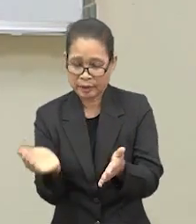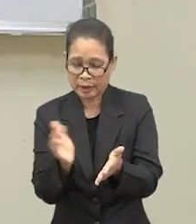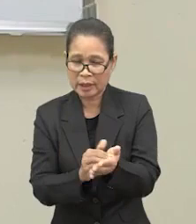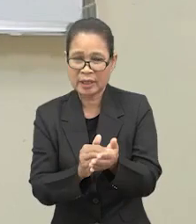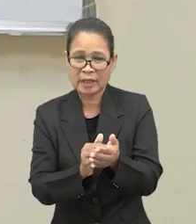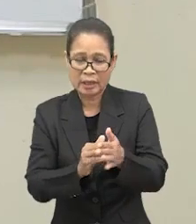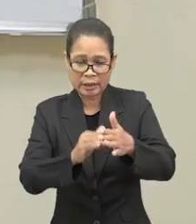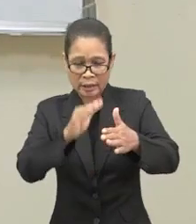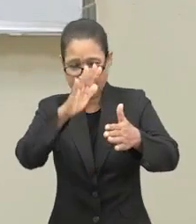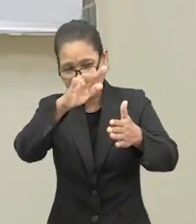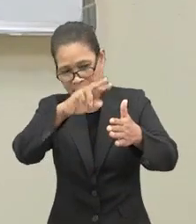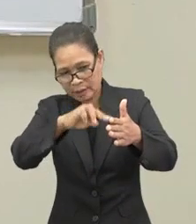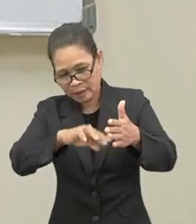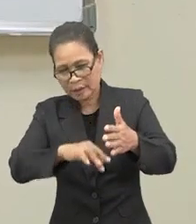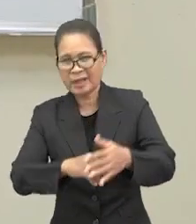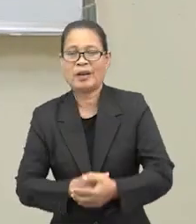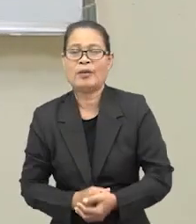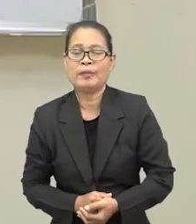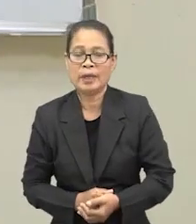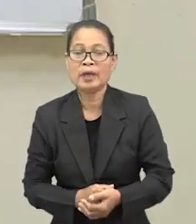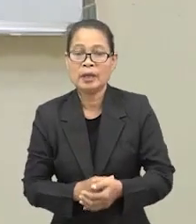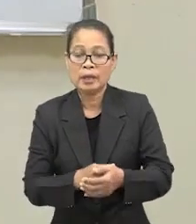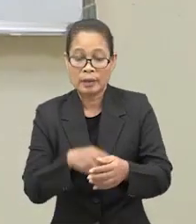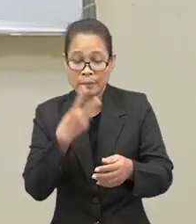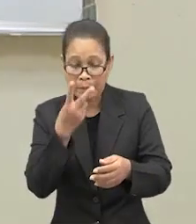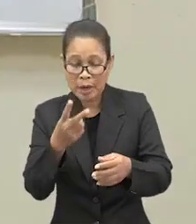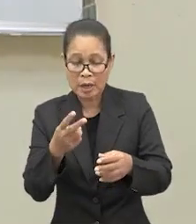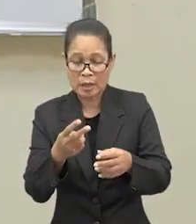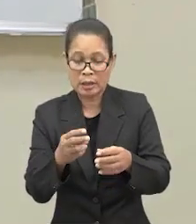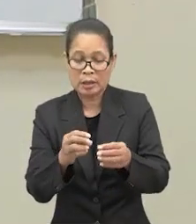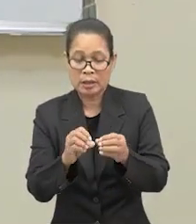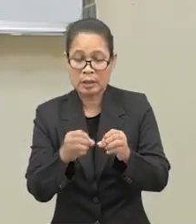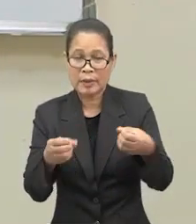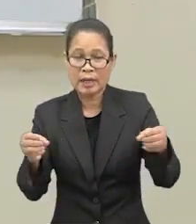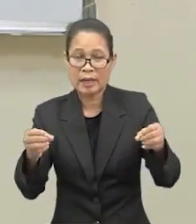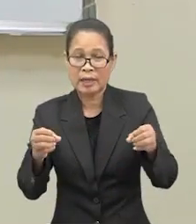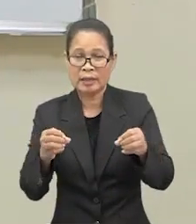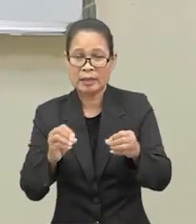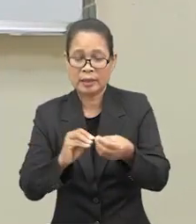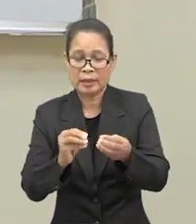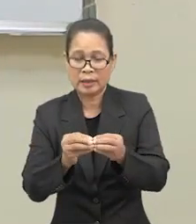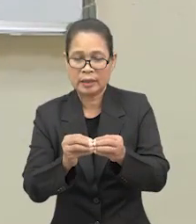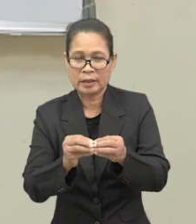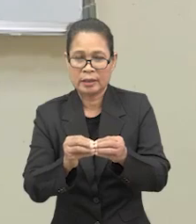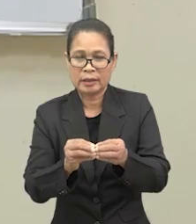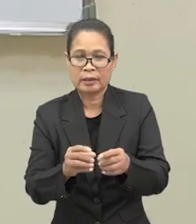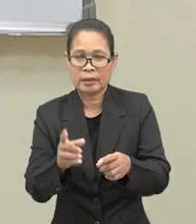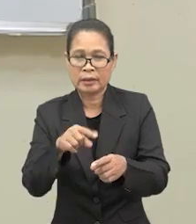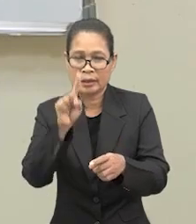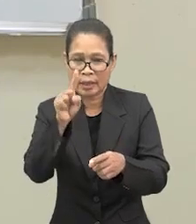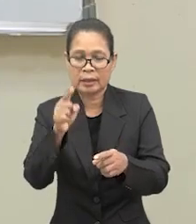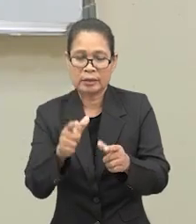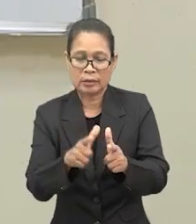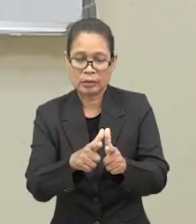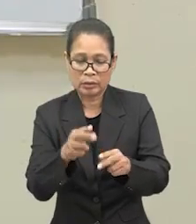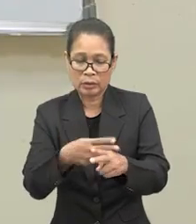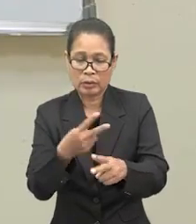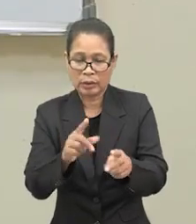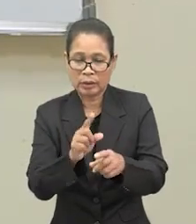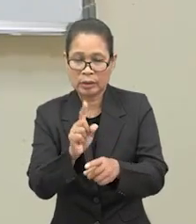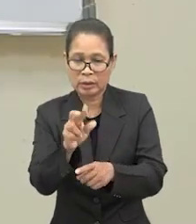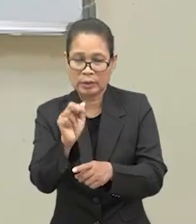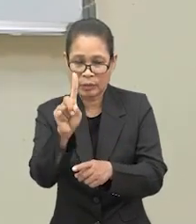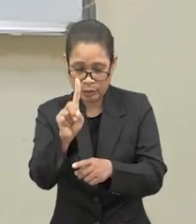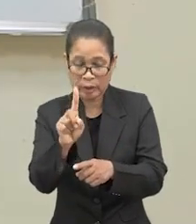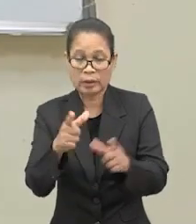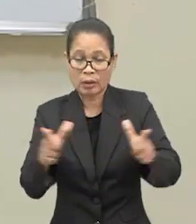bị nát mưa cây ca pha côn làng quế chập bị hàng lừa từ nè chẳng côn mưa lộc bạc lấy pha côn từng ở nơi đang không sụp thử thà ta tua ti mùi thông chiêng